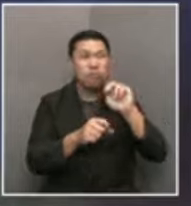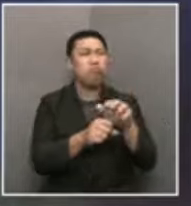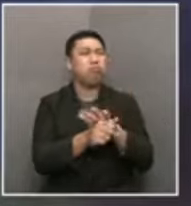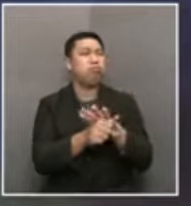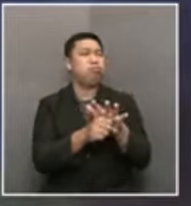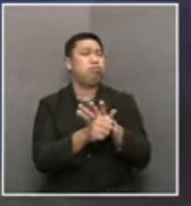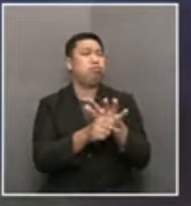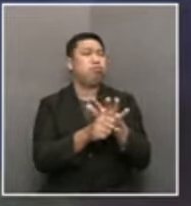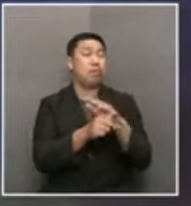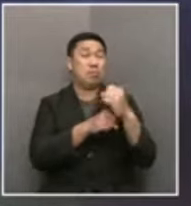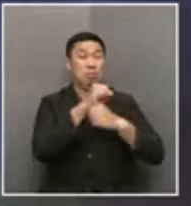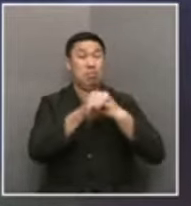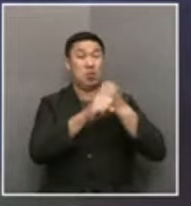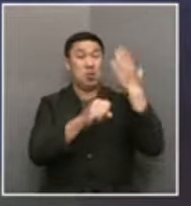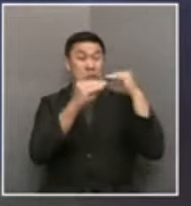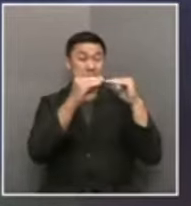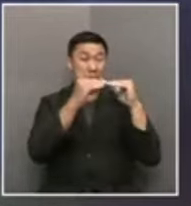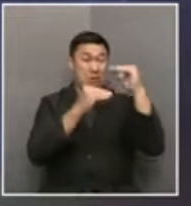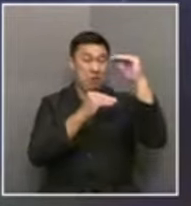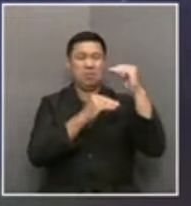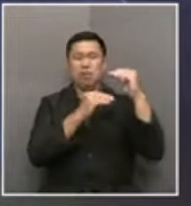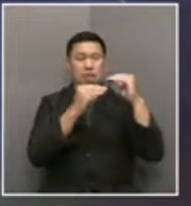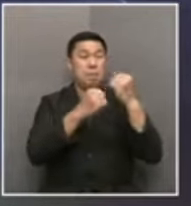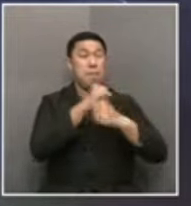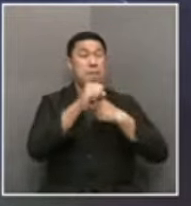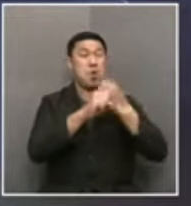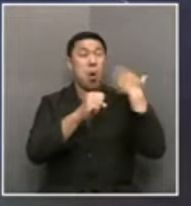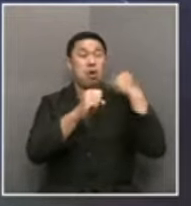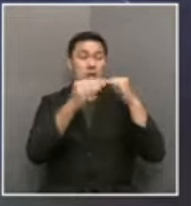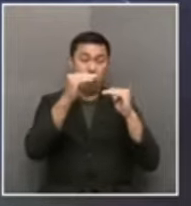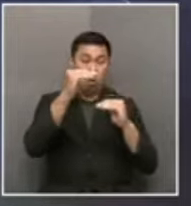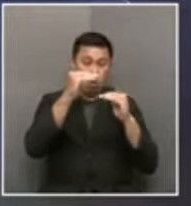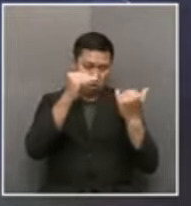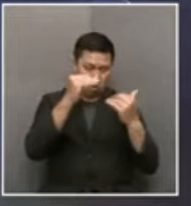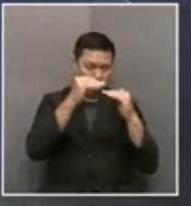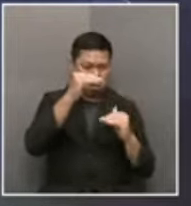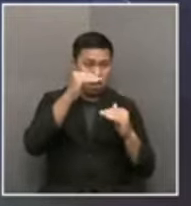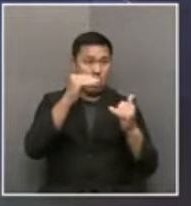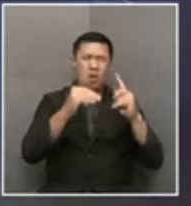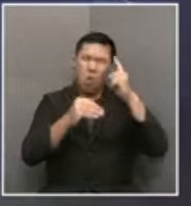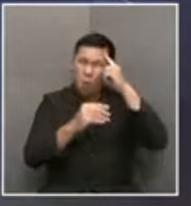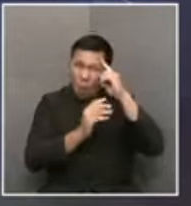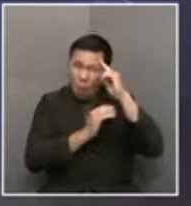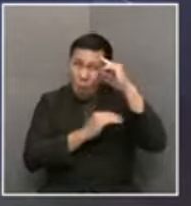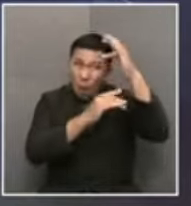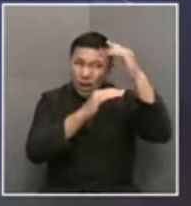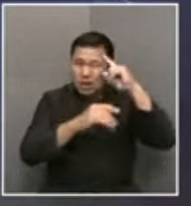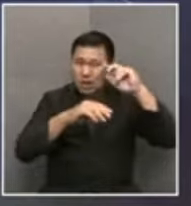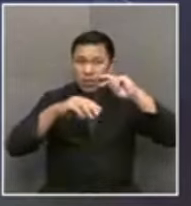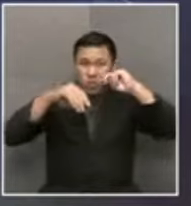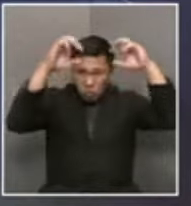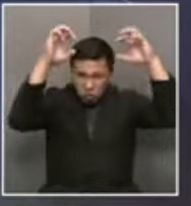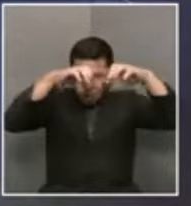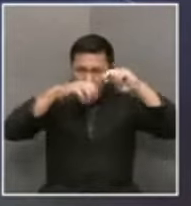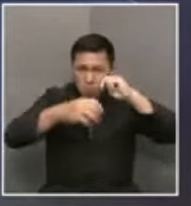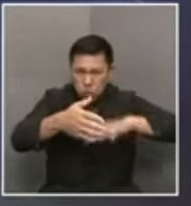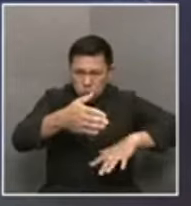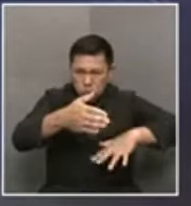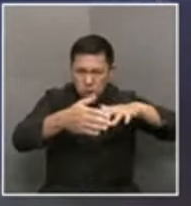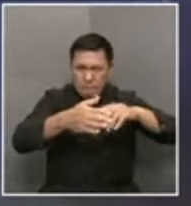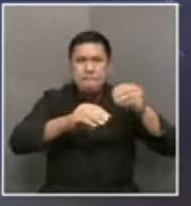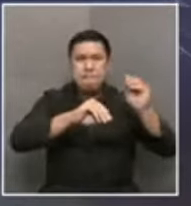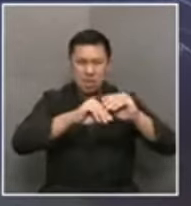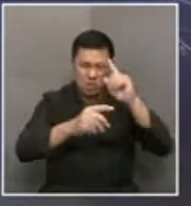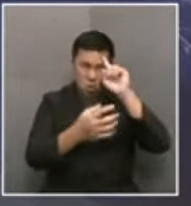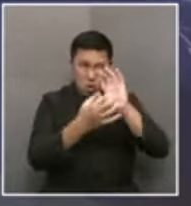ากับปีที่แล้วนะคะปีที่แล้วเนี่ยมีเยอะกว่านะคะก็หวังว่าจะมีน้ำมาเติมในเขื่อนต่างๆเหล่านี้เพิ่มมากขึ้นตอนนี้เนี่ยยังน่าเป็น